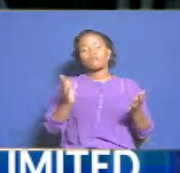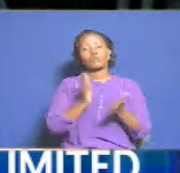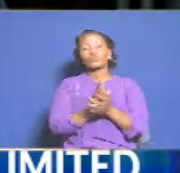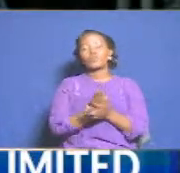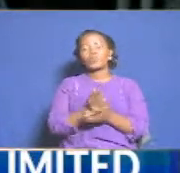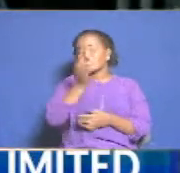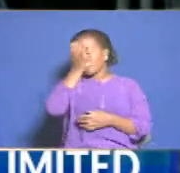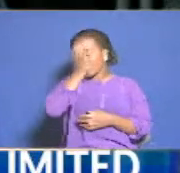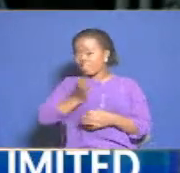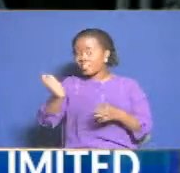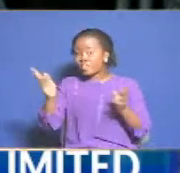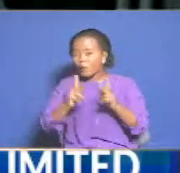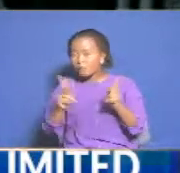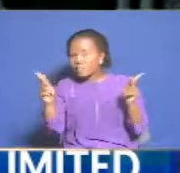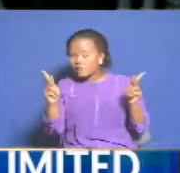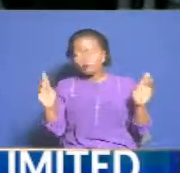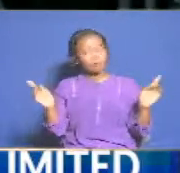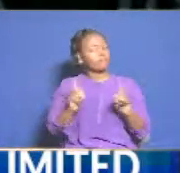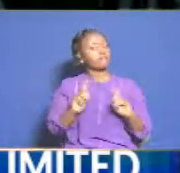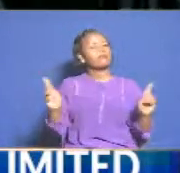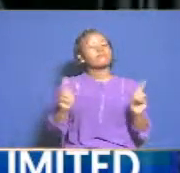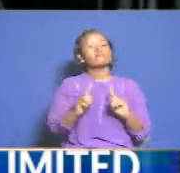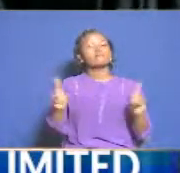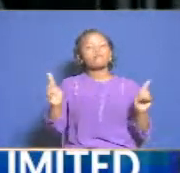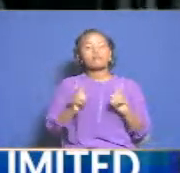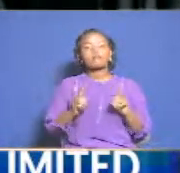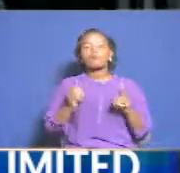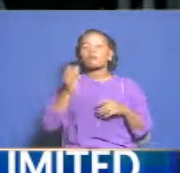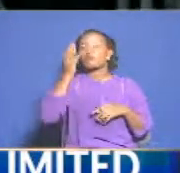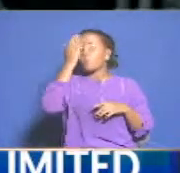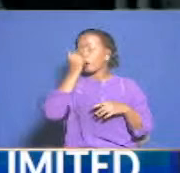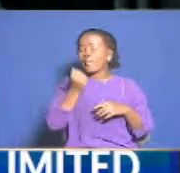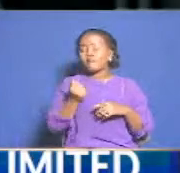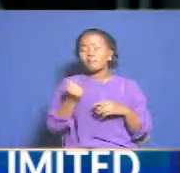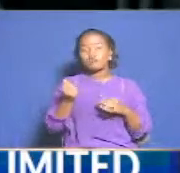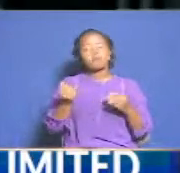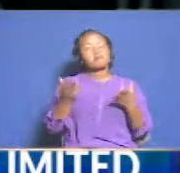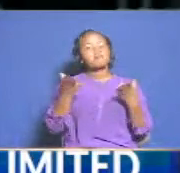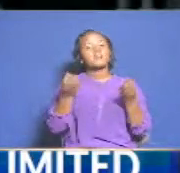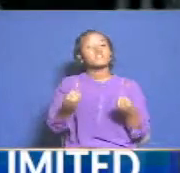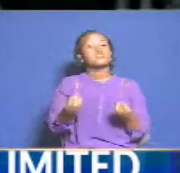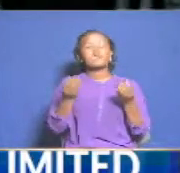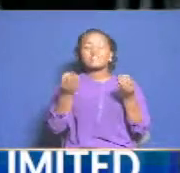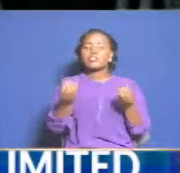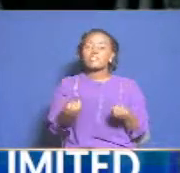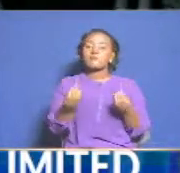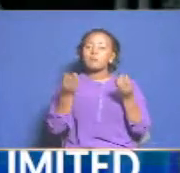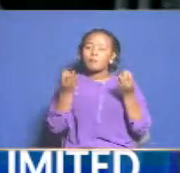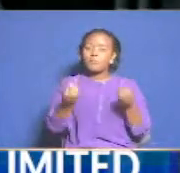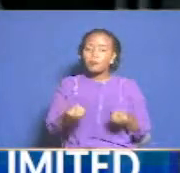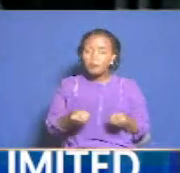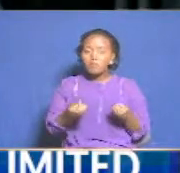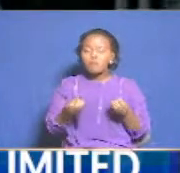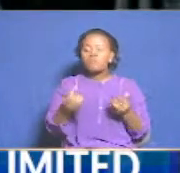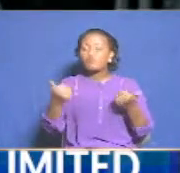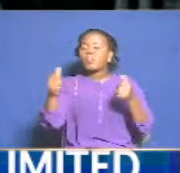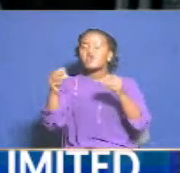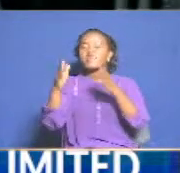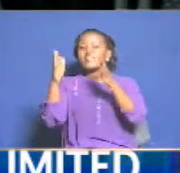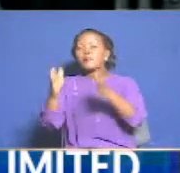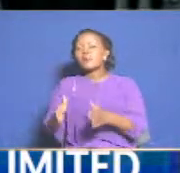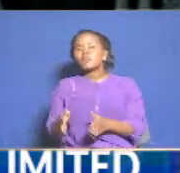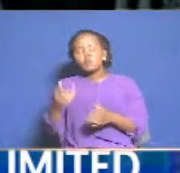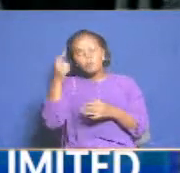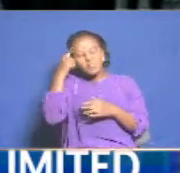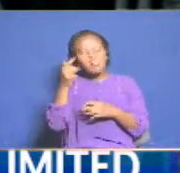tusipuuze amani kwa sababu ni rahisi sana kwa mtu kuzoea